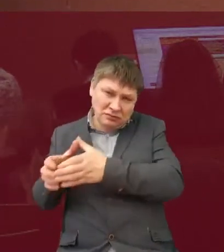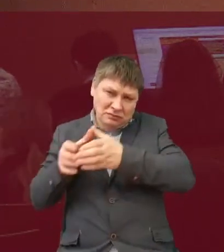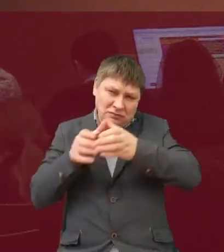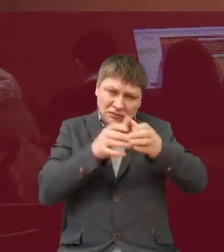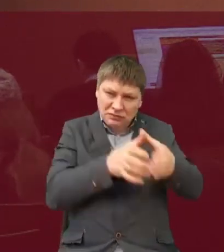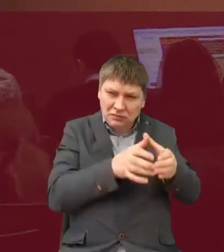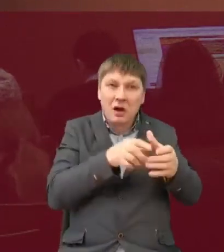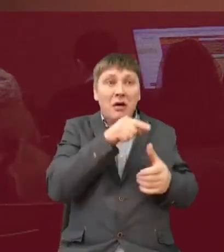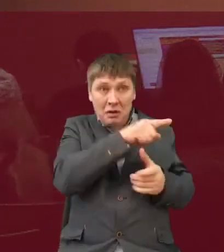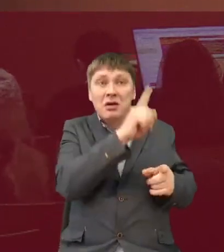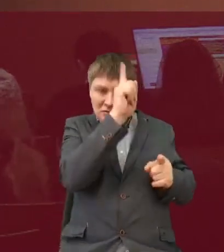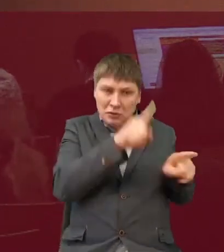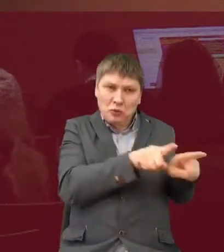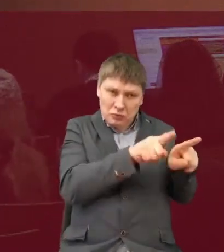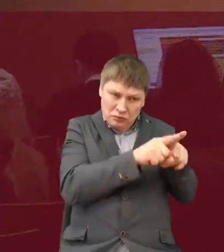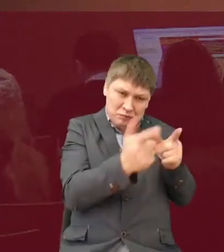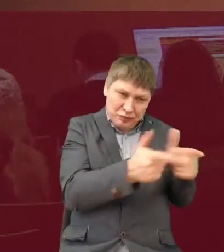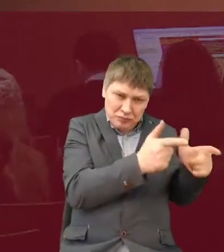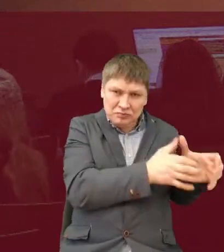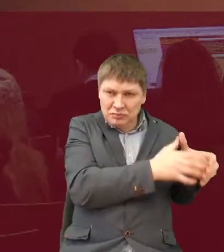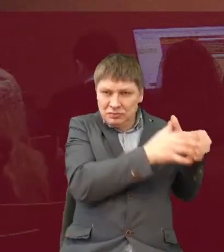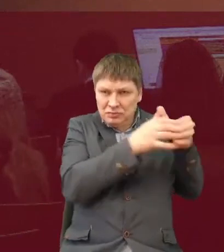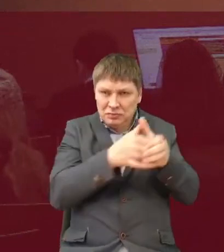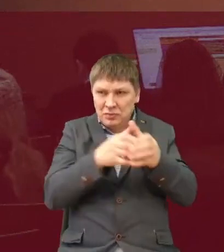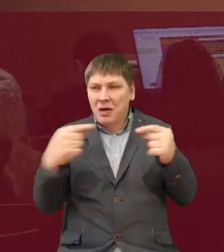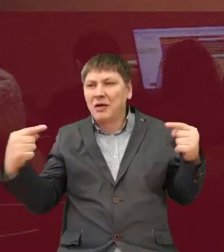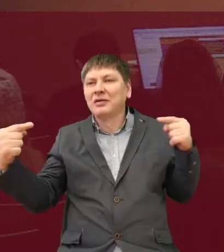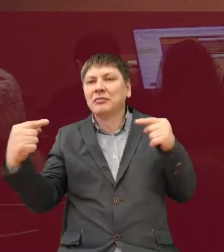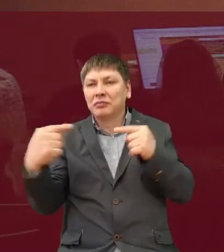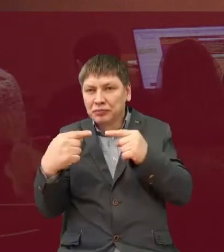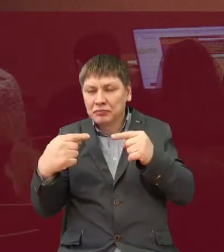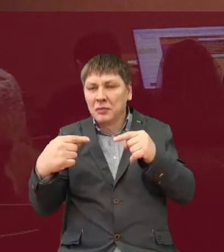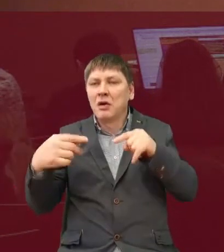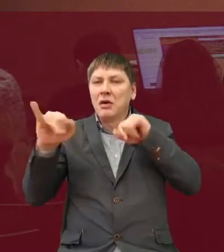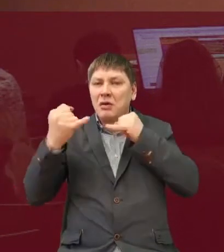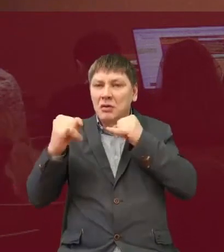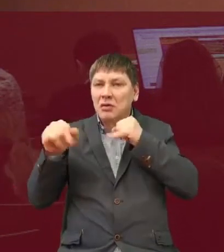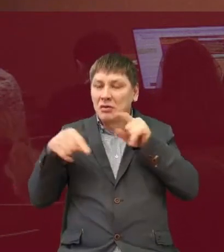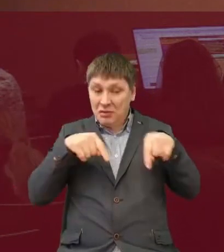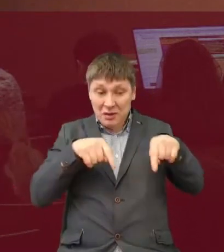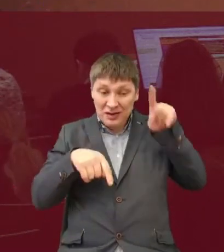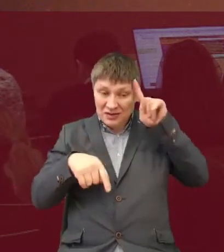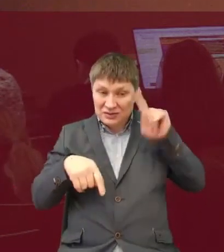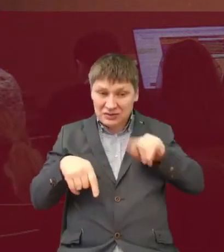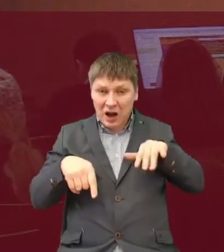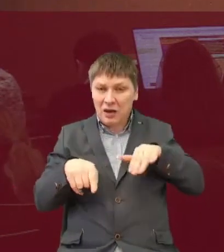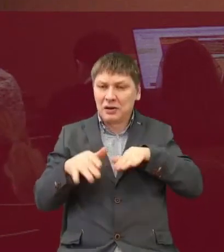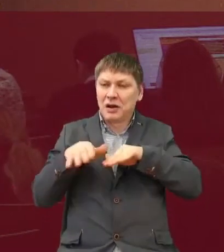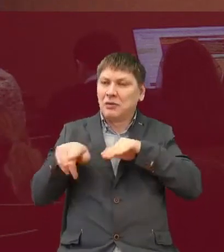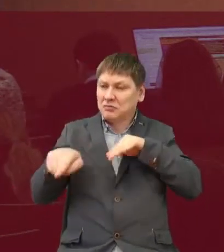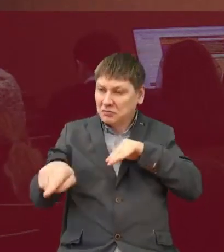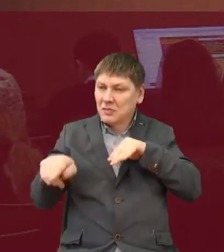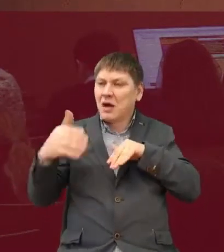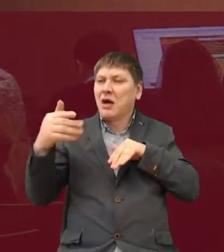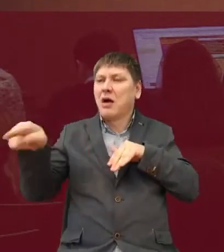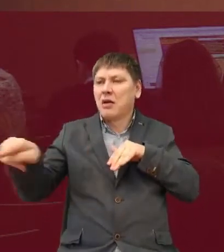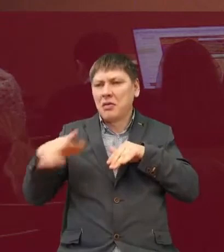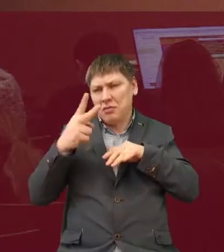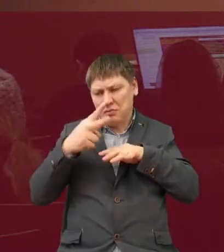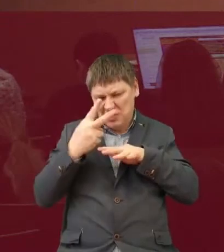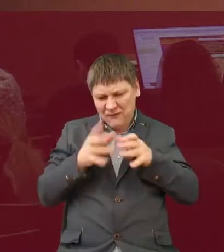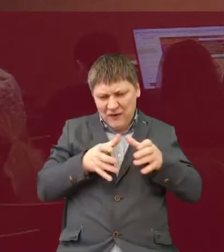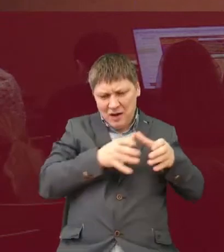израилевы и взяв продовольствие пошли навстречу им и расположились и на Израиле вы станом перед ними как бы